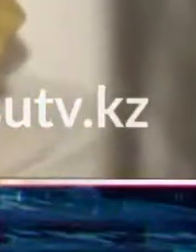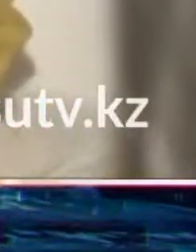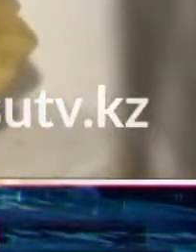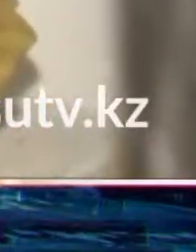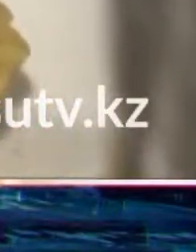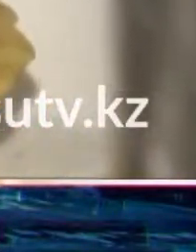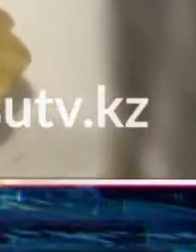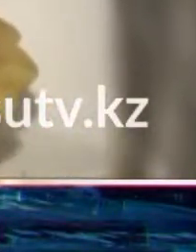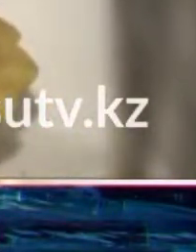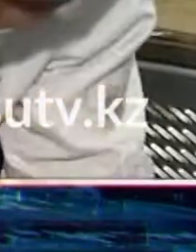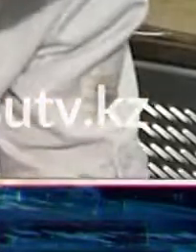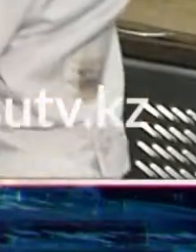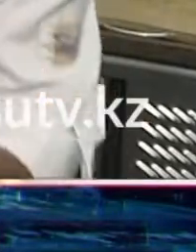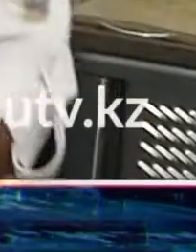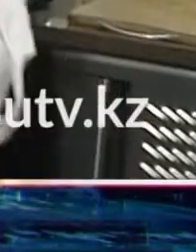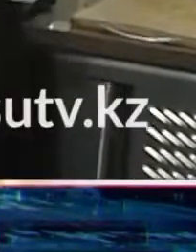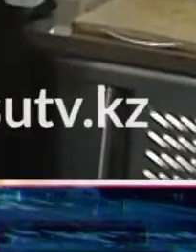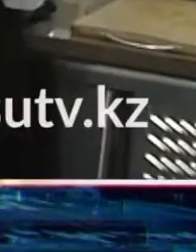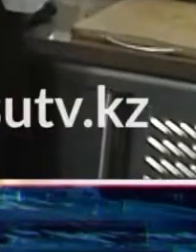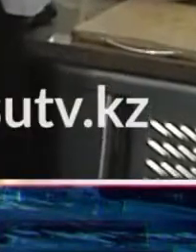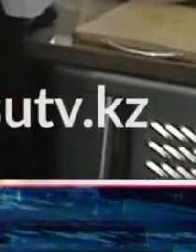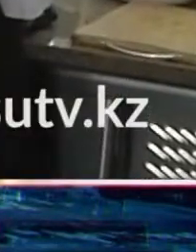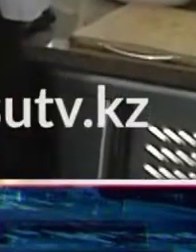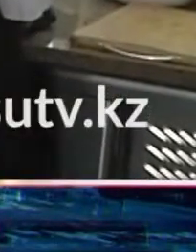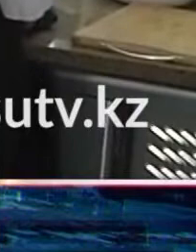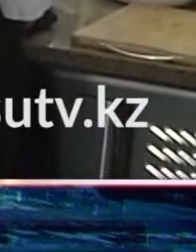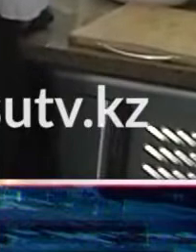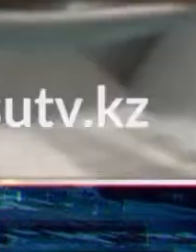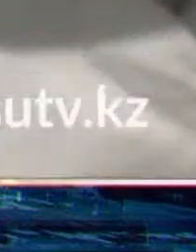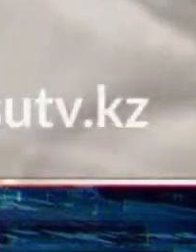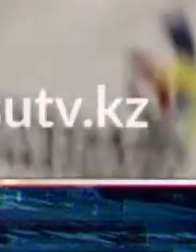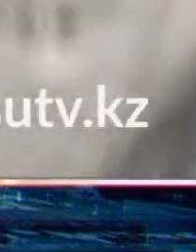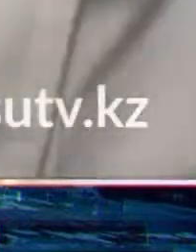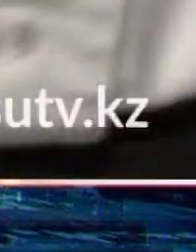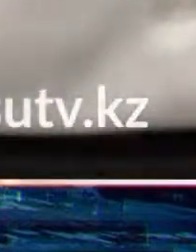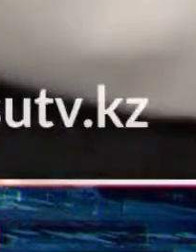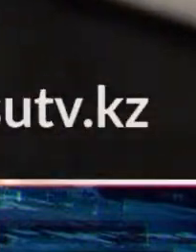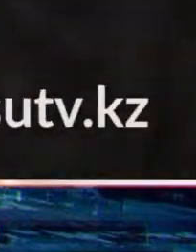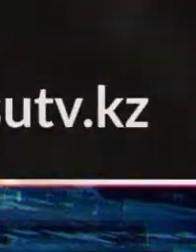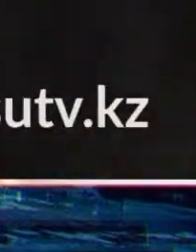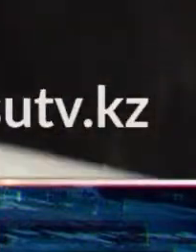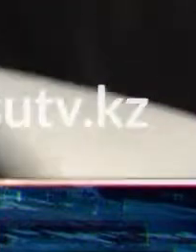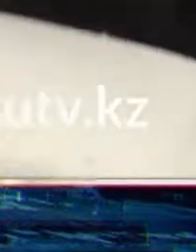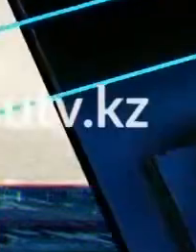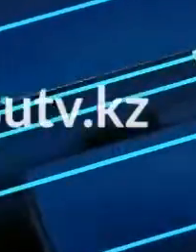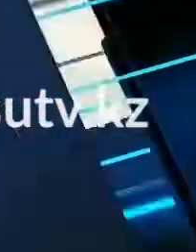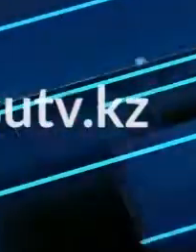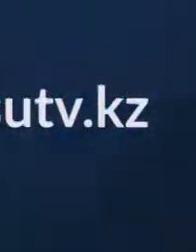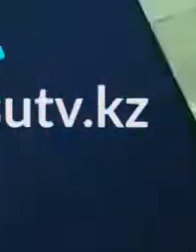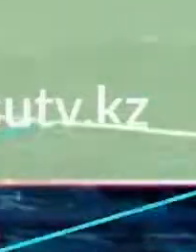От блюд на бумаге к высокой кухне. Выпускники Талдыкурганского колледжа сервиса и технологий создают кулинарные шедевры.